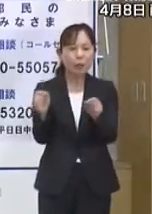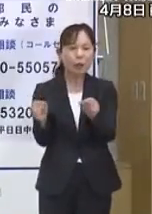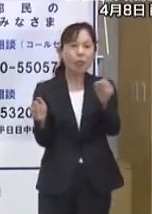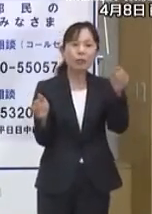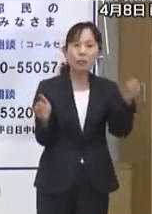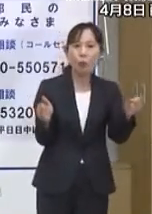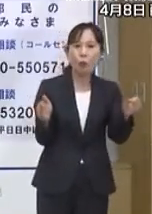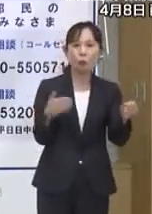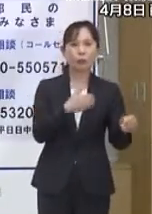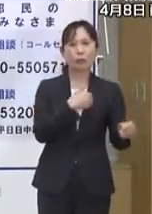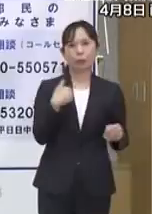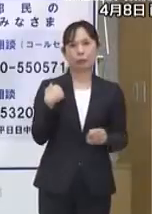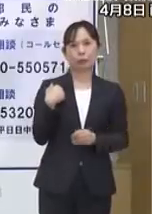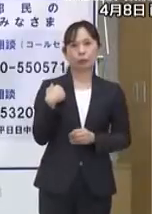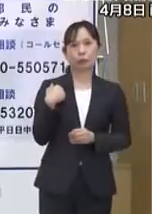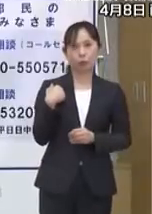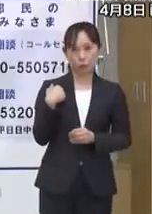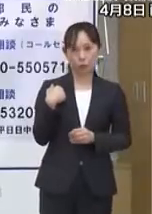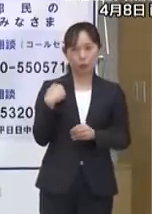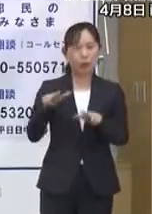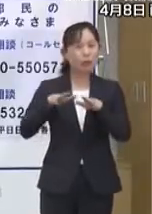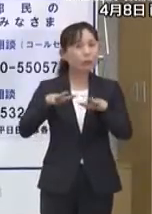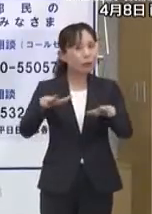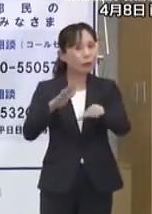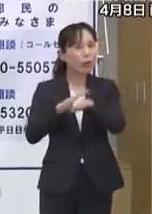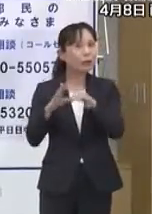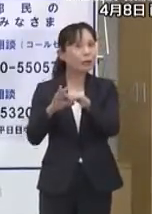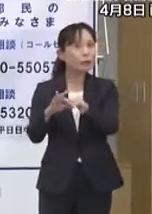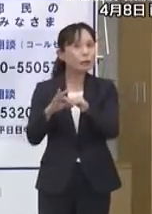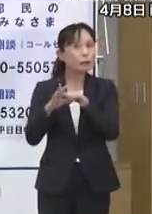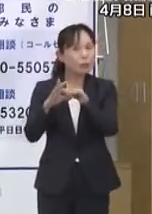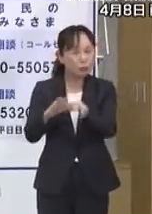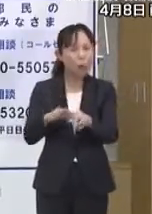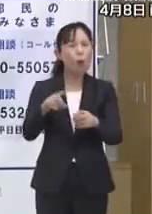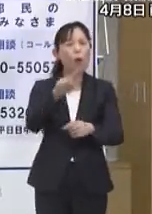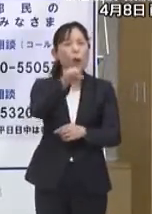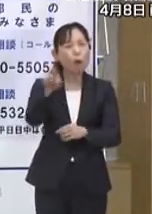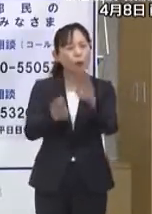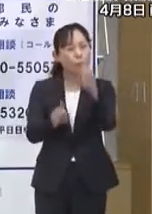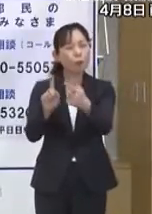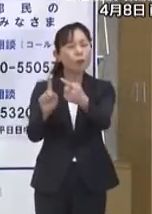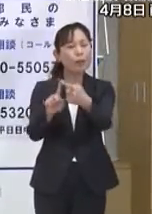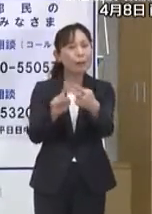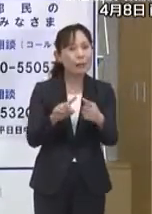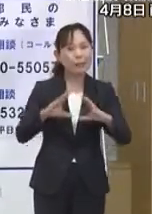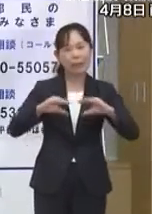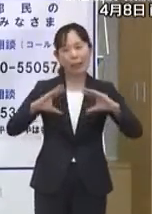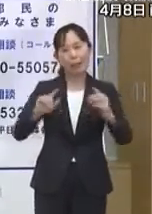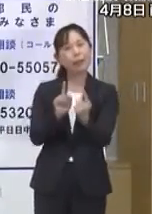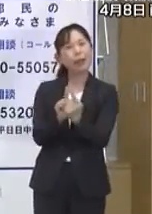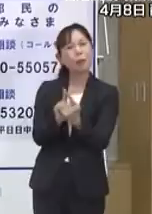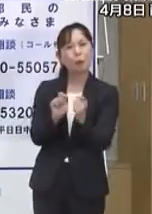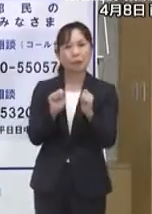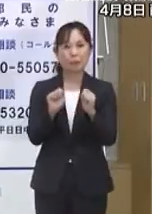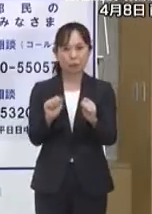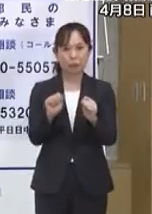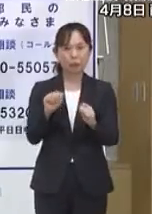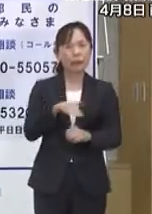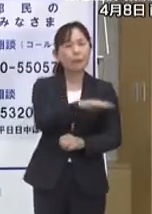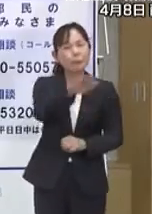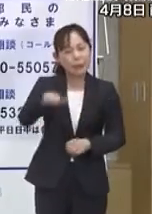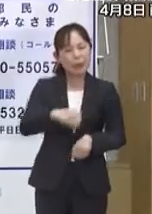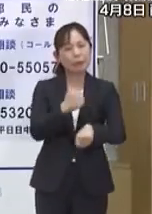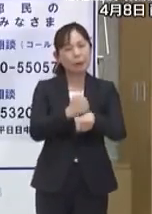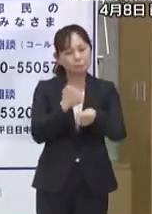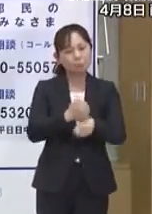ということであります行政上の手続きも極力柔軟に対応することで都民の皆さんの事業生活の不自由